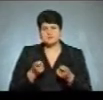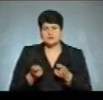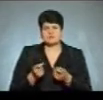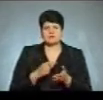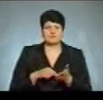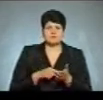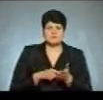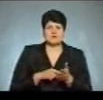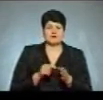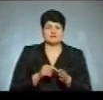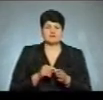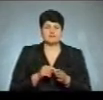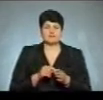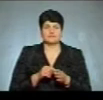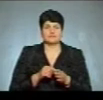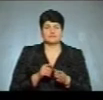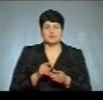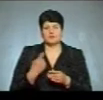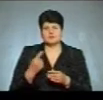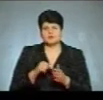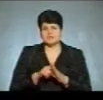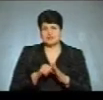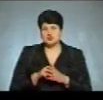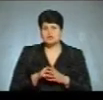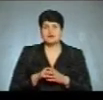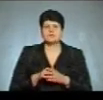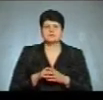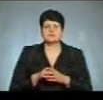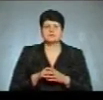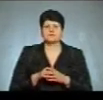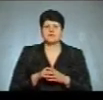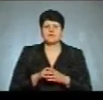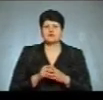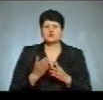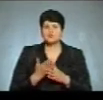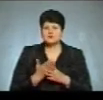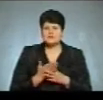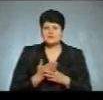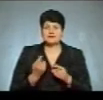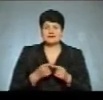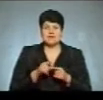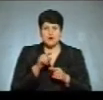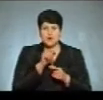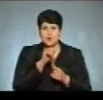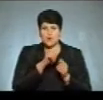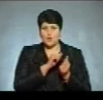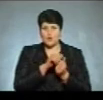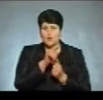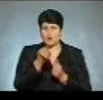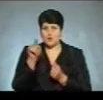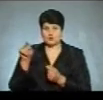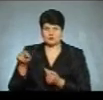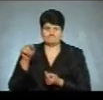містах виконкому міст обласного значення. Разом з тим, субсидія – це для кожного індивідуально. Тобто, що